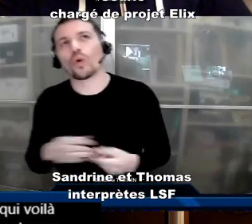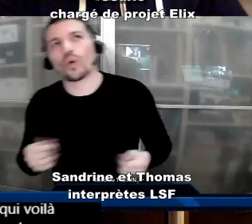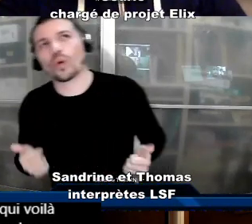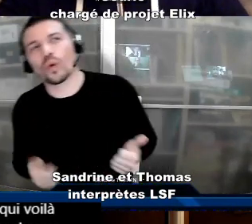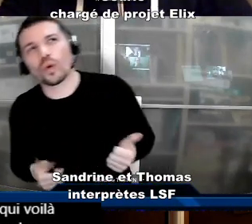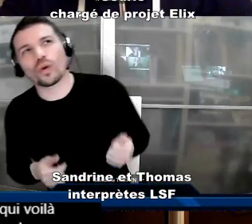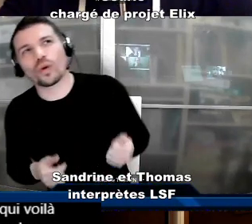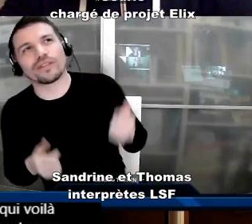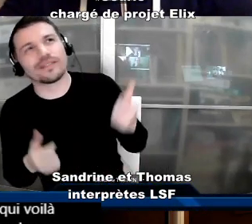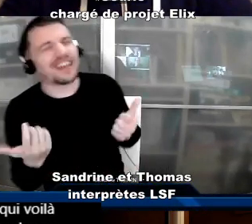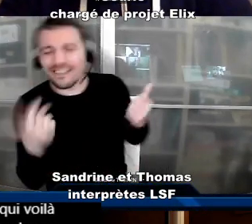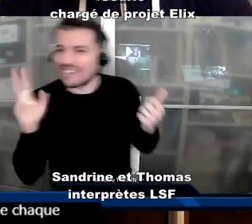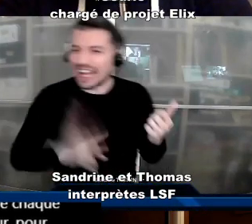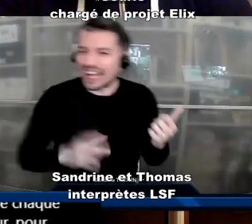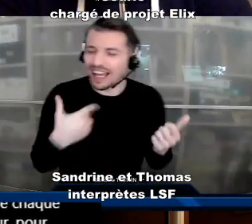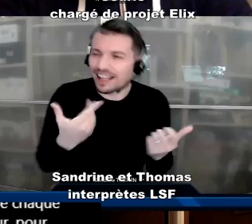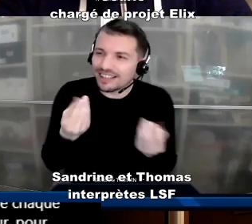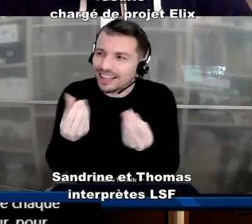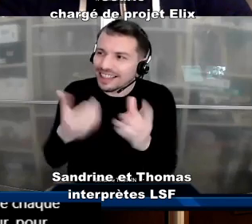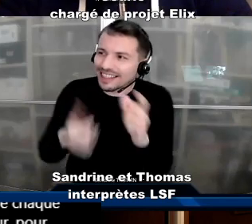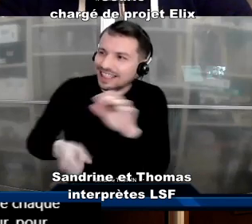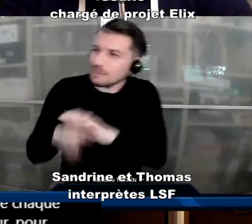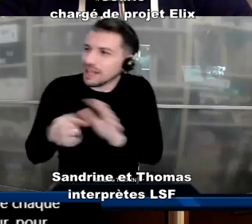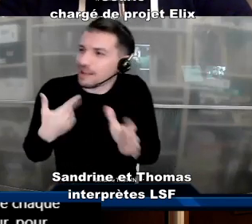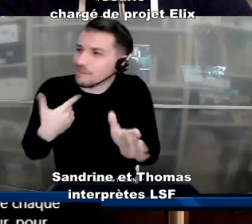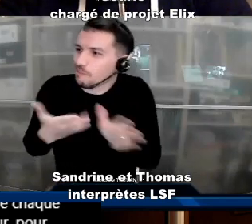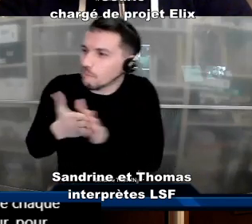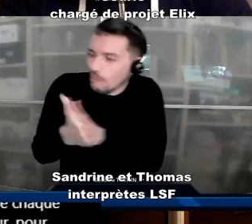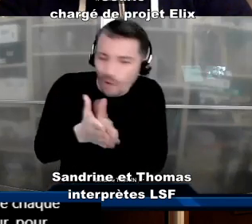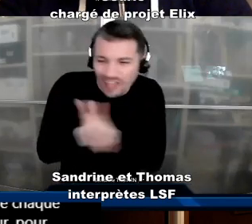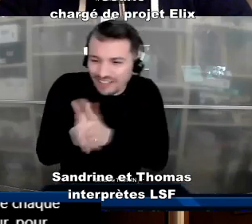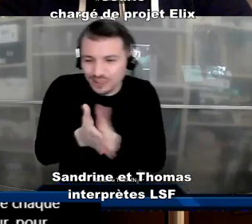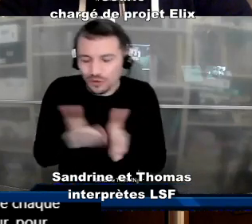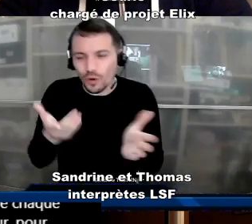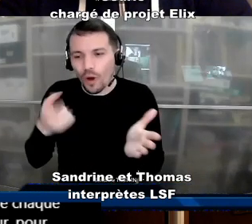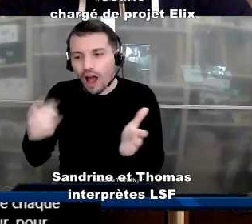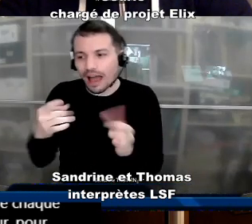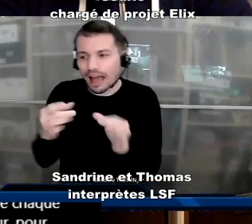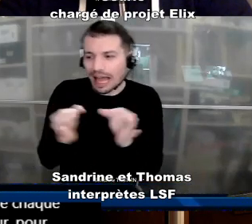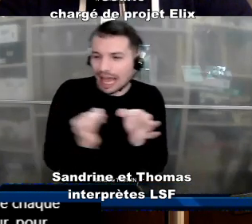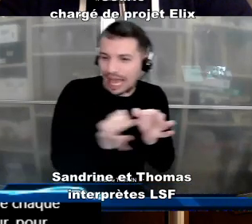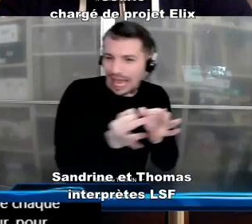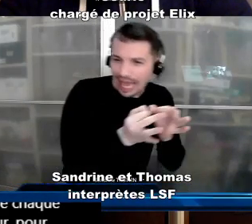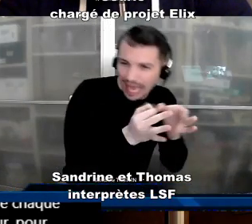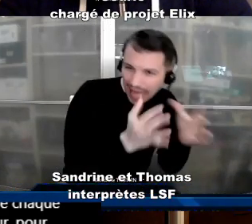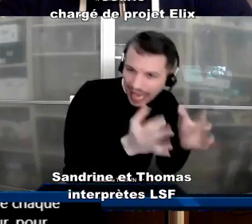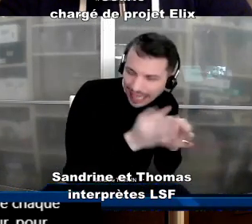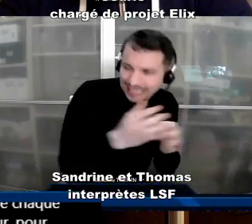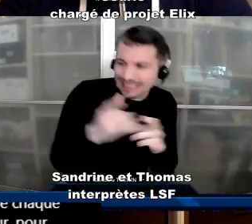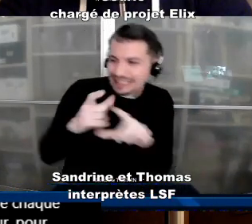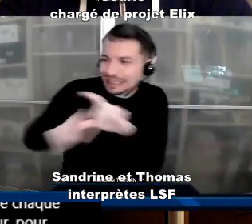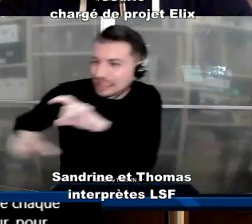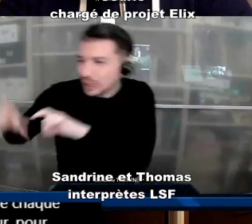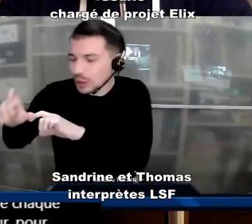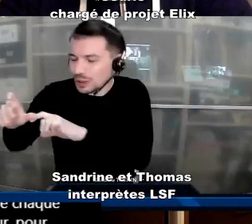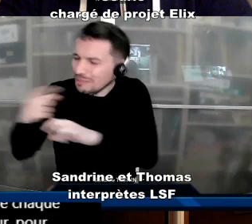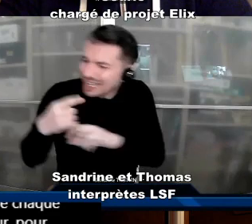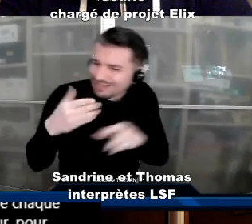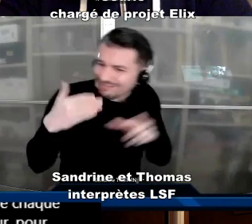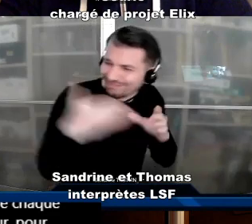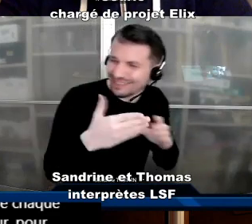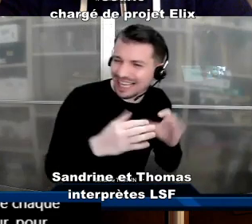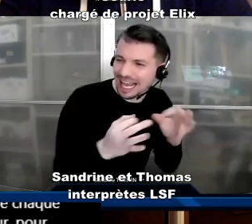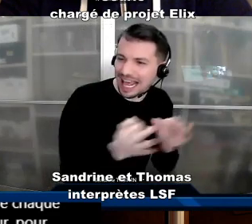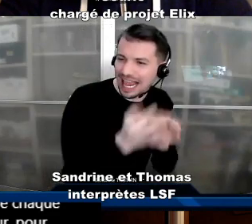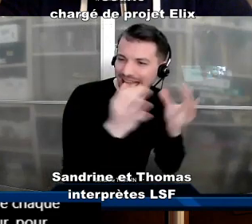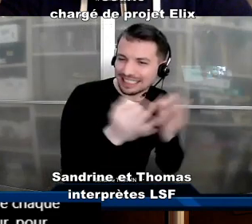Enfin, c'est devenu une vraie motivation, en fait, Elix, d'abord Signe de Sens et Elix plus particulièrement, parce que déjà,